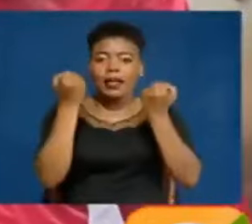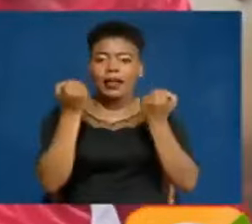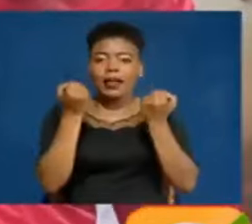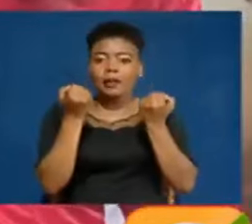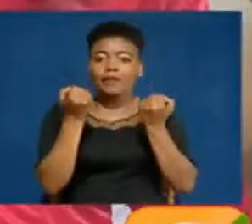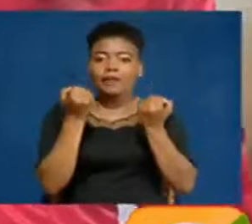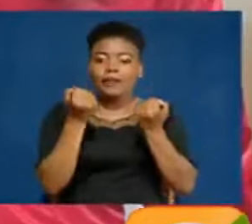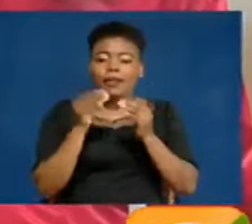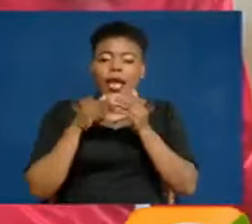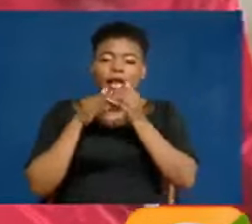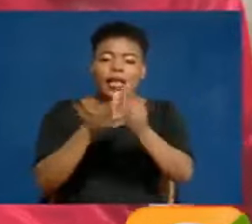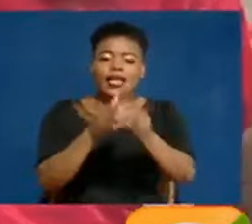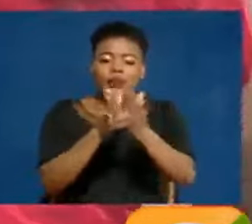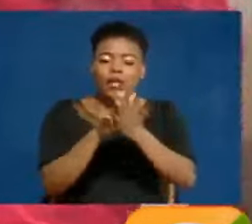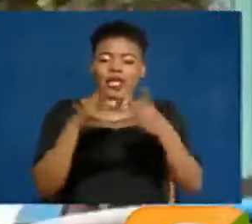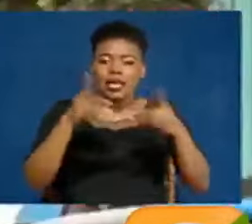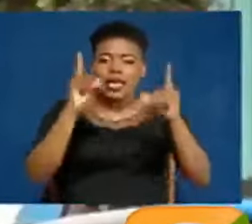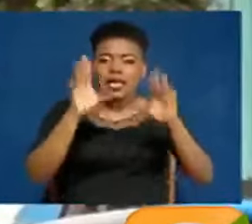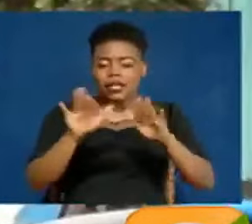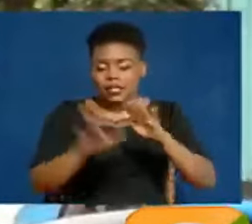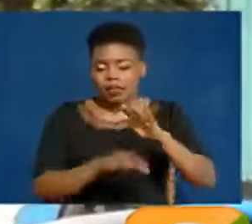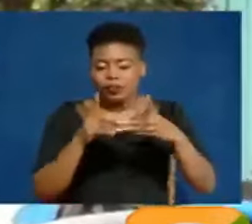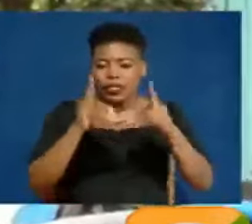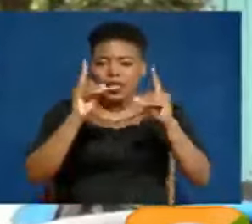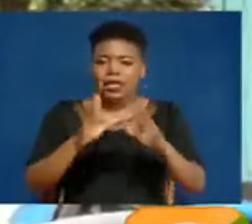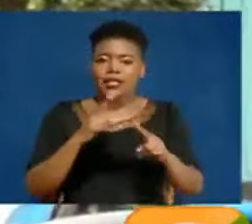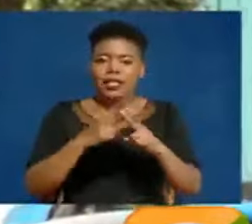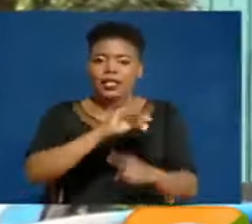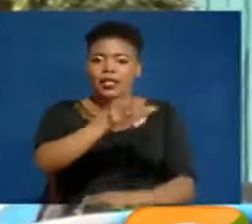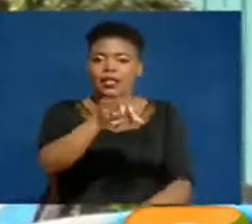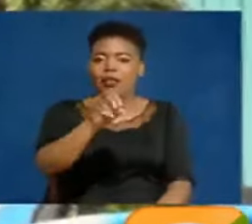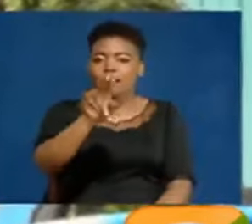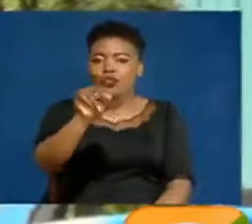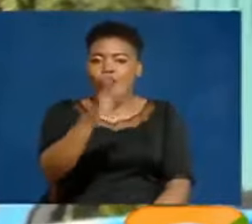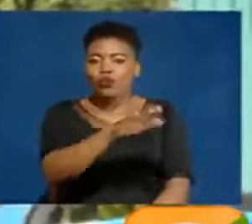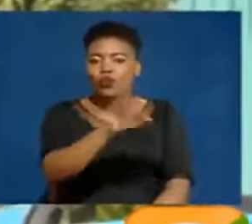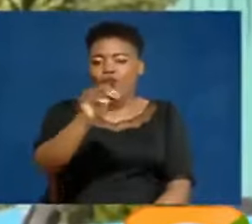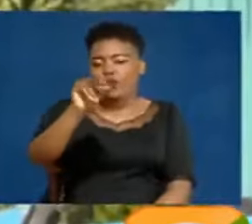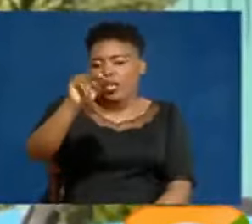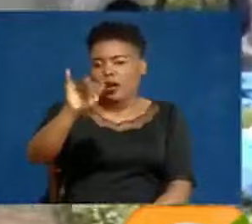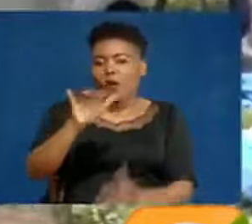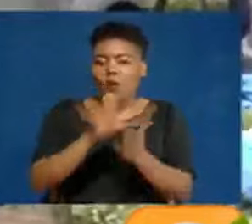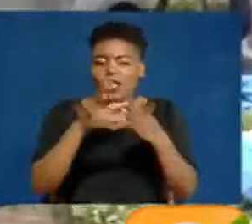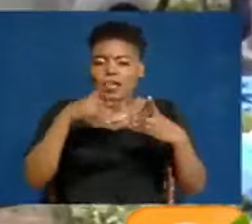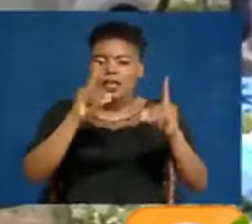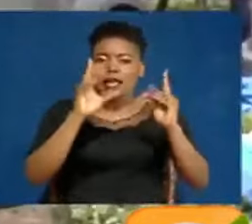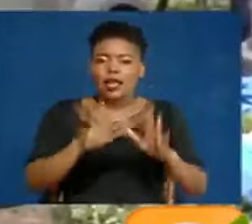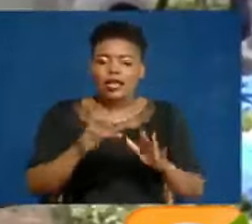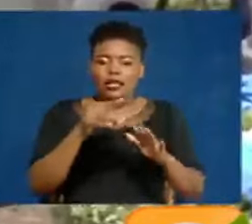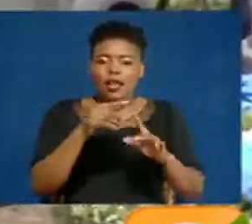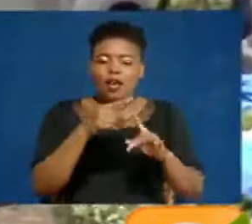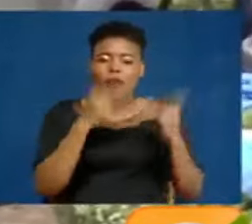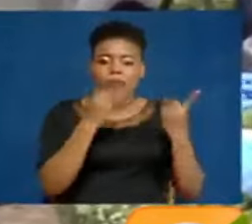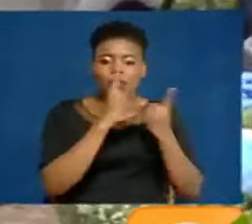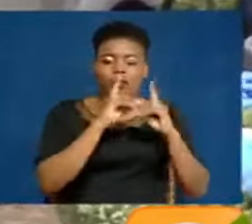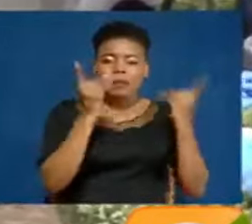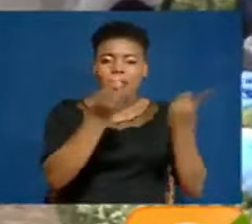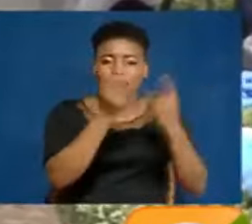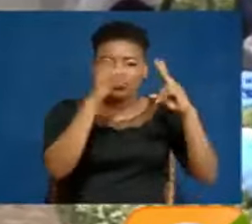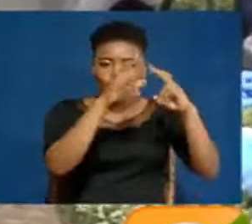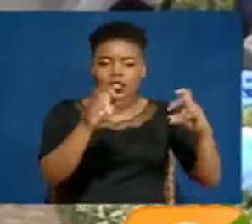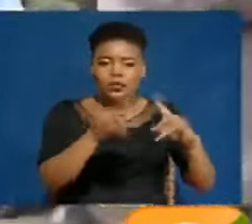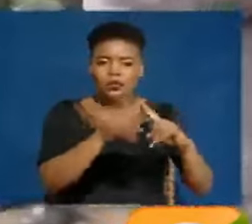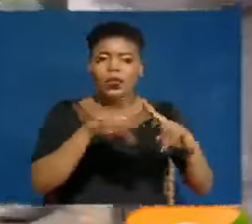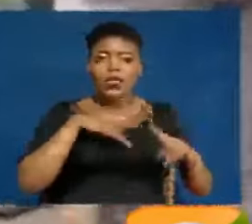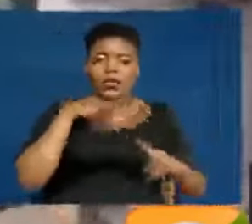Chini ya uongozi wa naibu mkurugenzi wa upelelezi John Onyango na mkurugenzi wa kitengo cha kuchunguza mauaji Martin